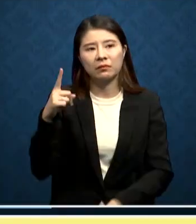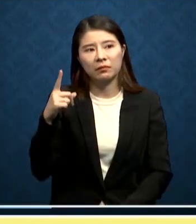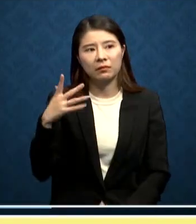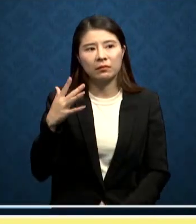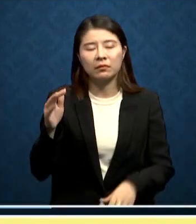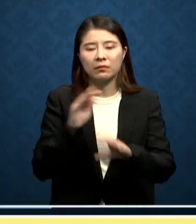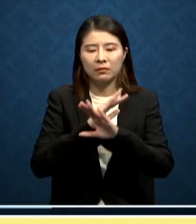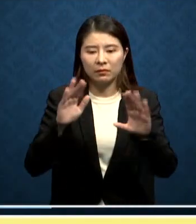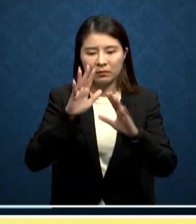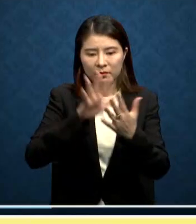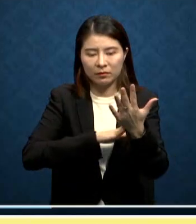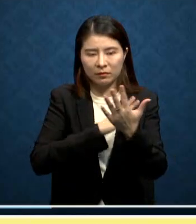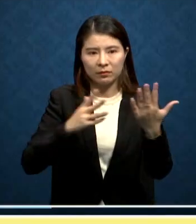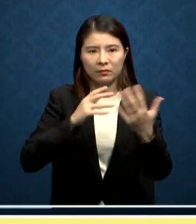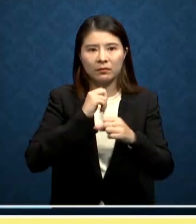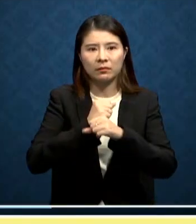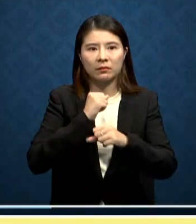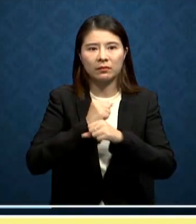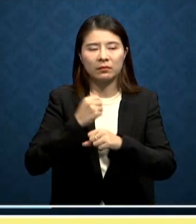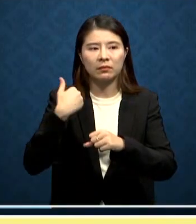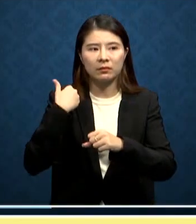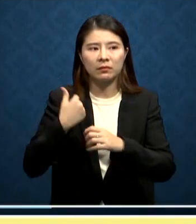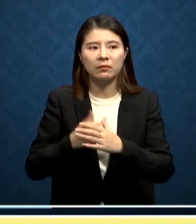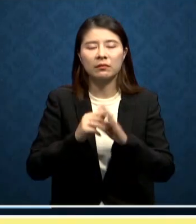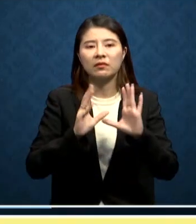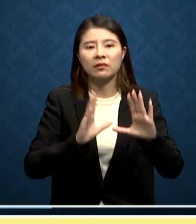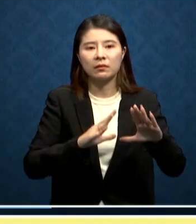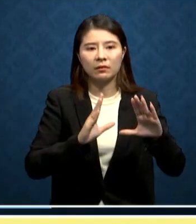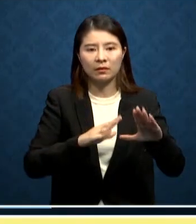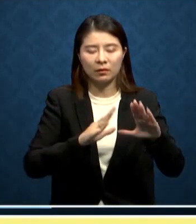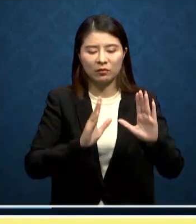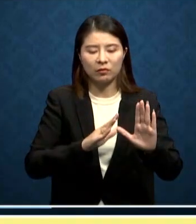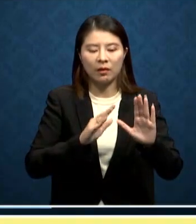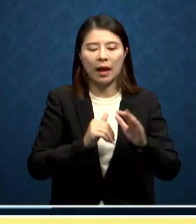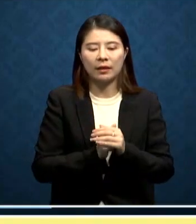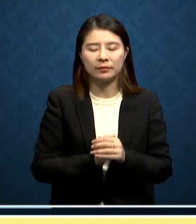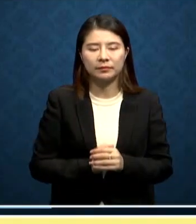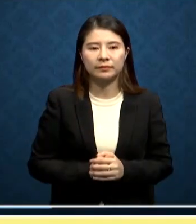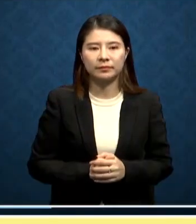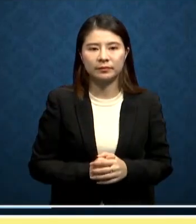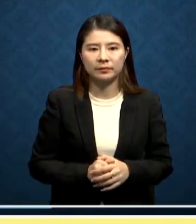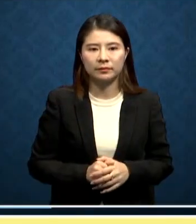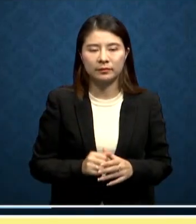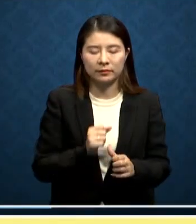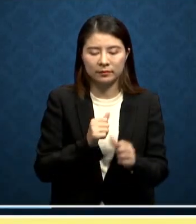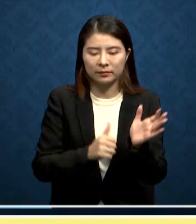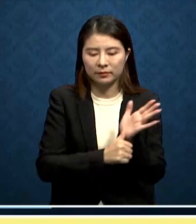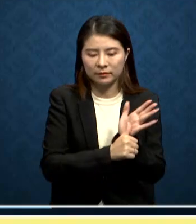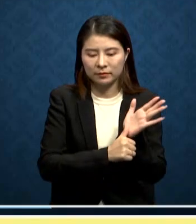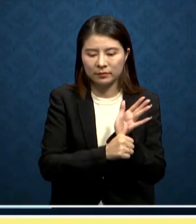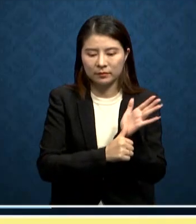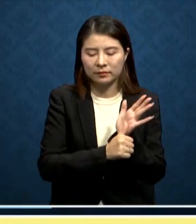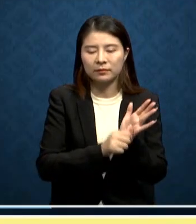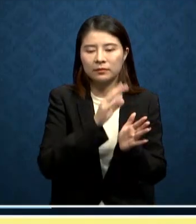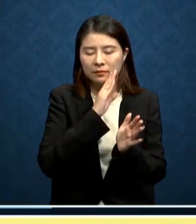ยกเลิกแผนงานนะครับอันนี้ก็ก็ฝากเป็นข้อสังเกตซึ่งอย่างไรก็ตามถึงแม้ท่านจะยก